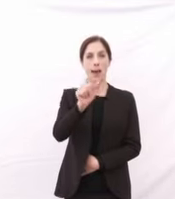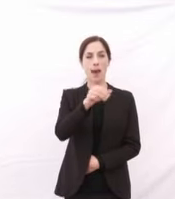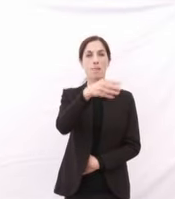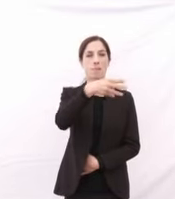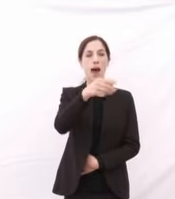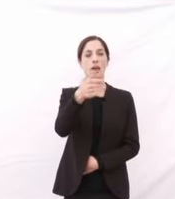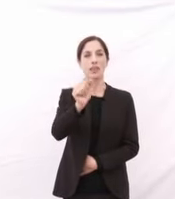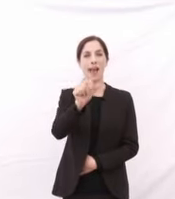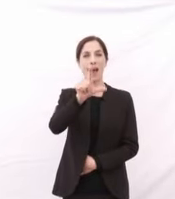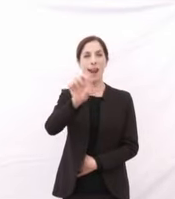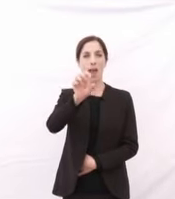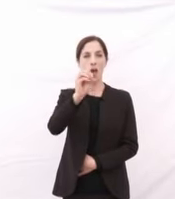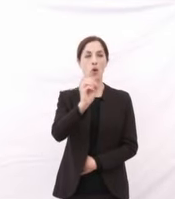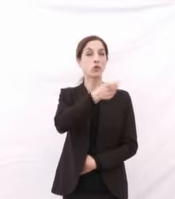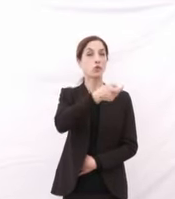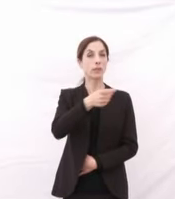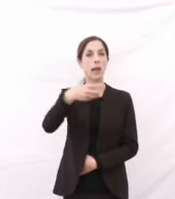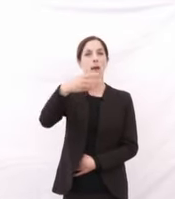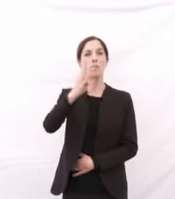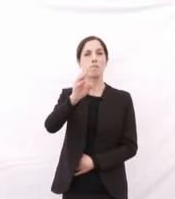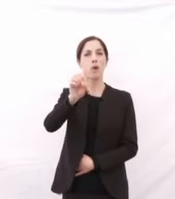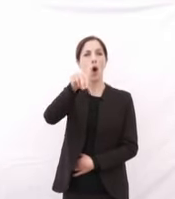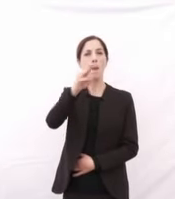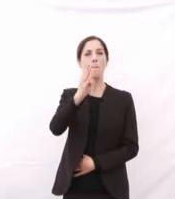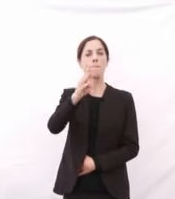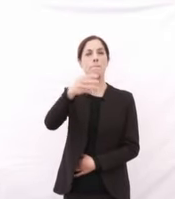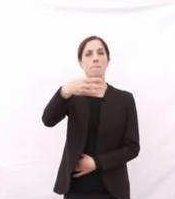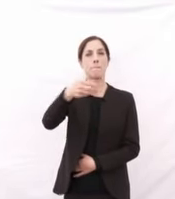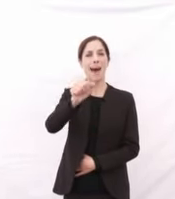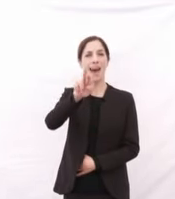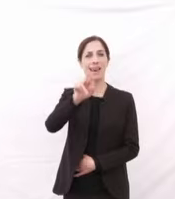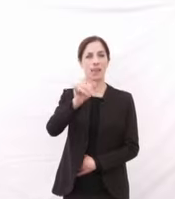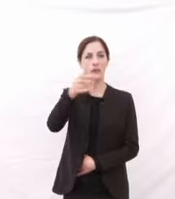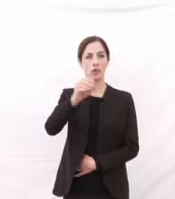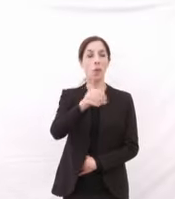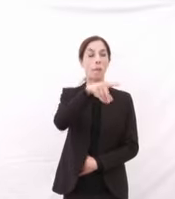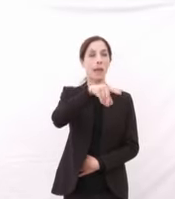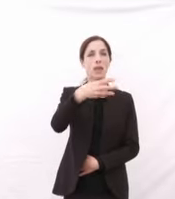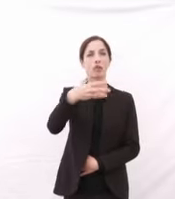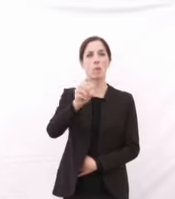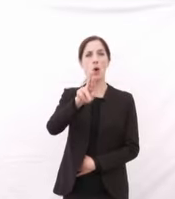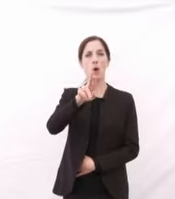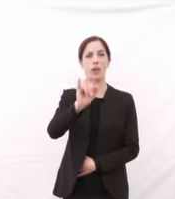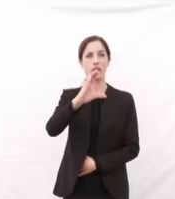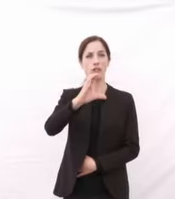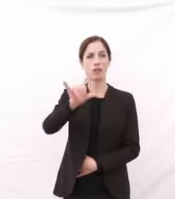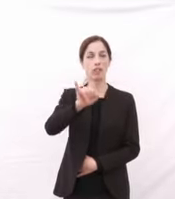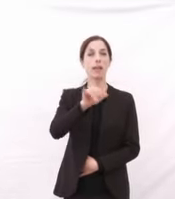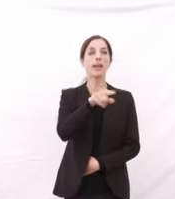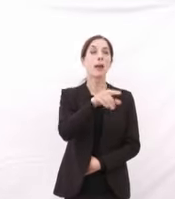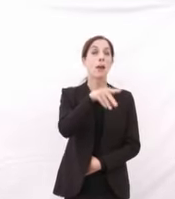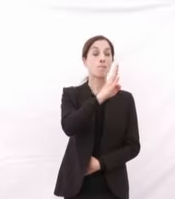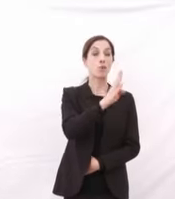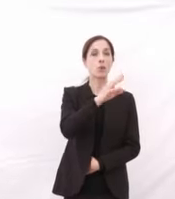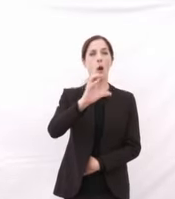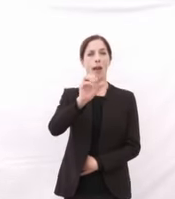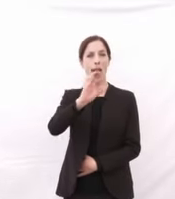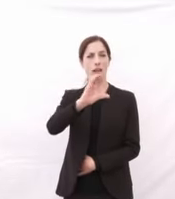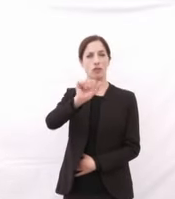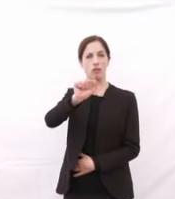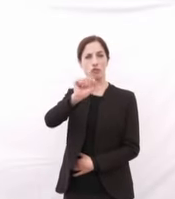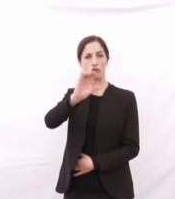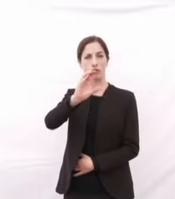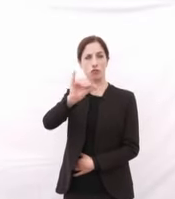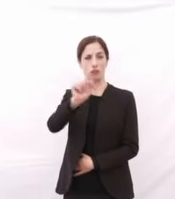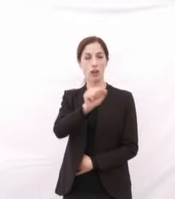D'Aleo, Giuseppe Bonmarito, Pietro Morici, Bruno Caccia, Rocco